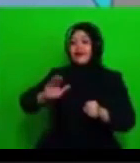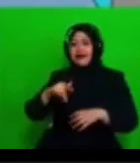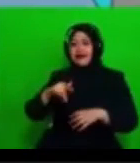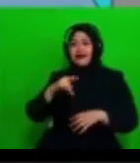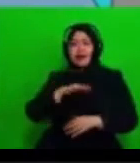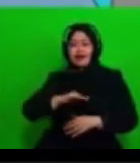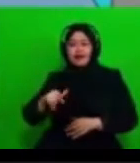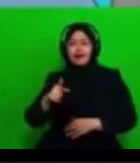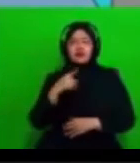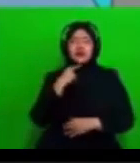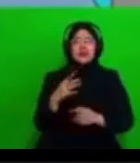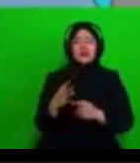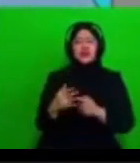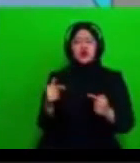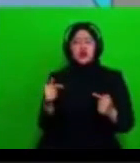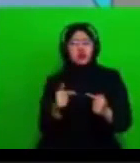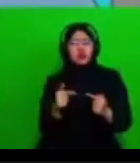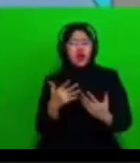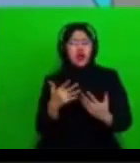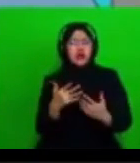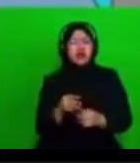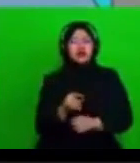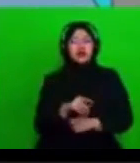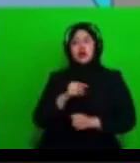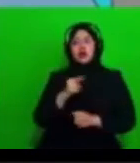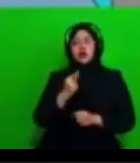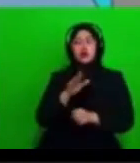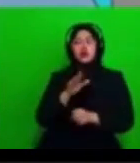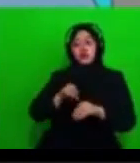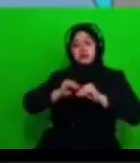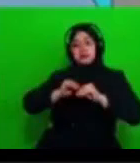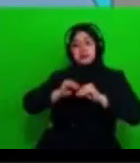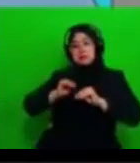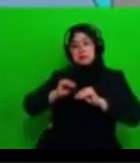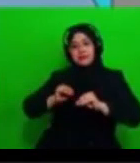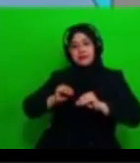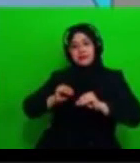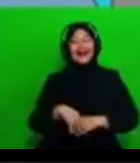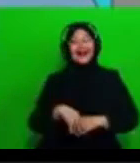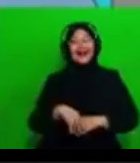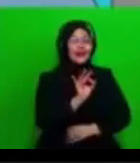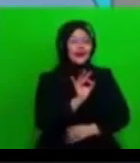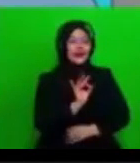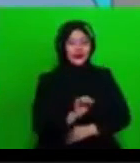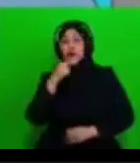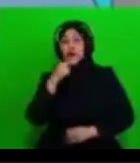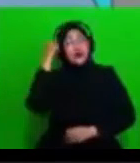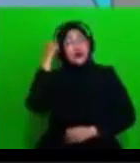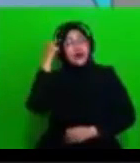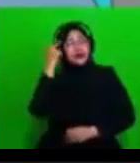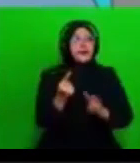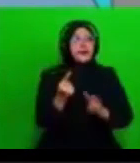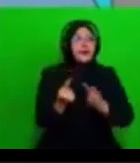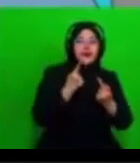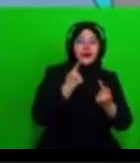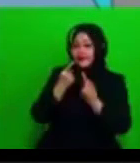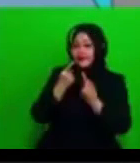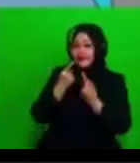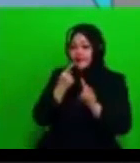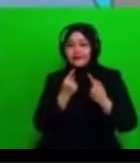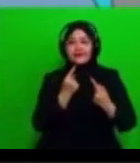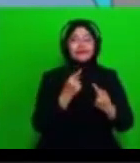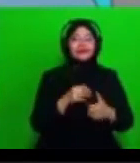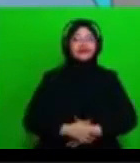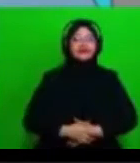orang tua dan peserta didik adalah relasi yang satu arah, maka orang tua harus memberi kesempatan kepada anak untuk belajar secara interaktif. Nah, ini